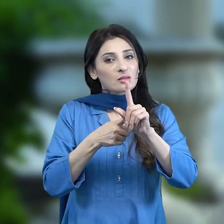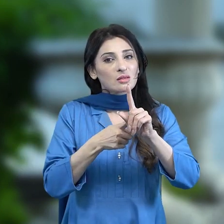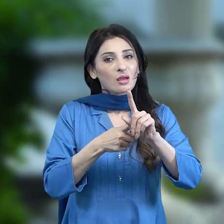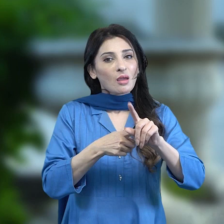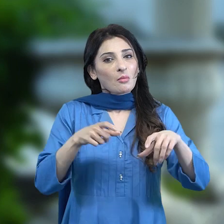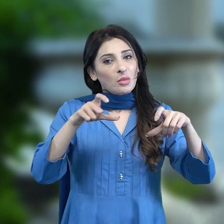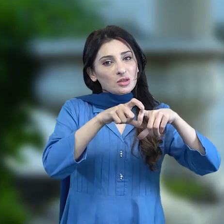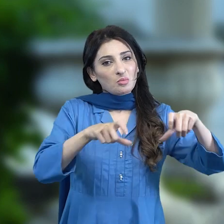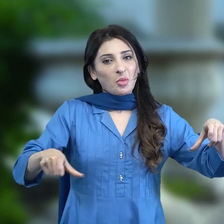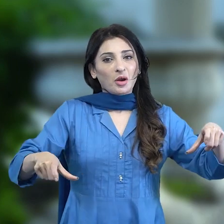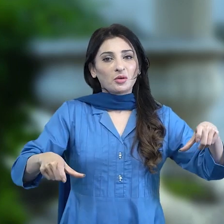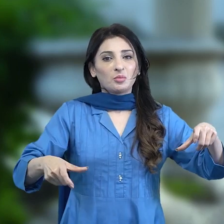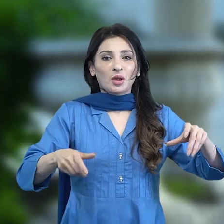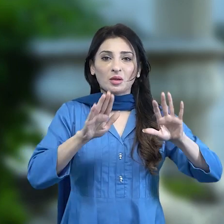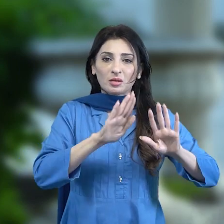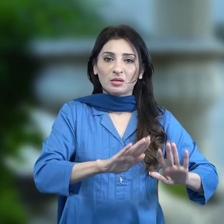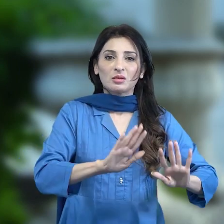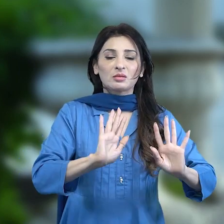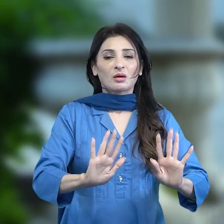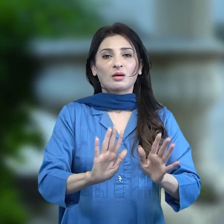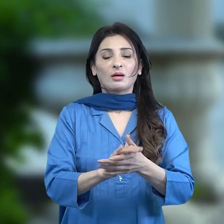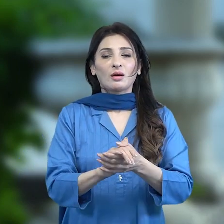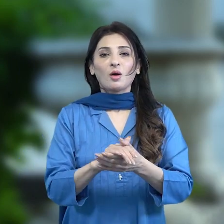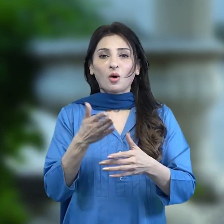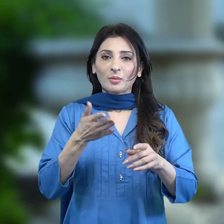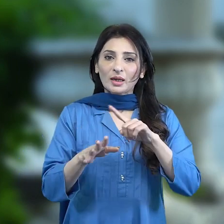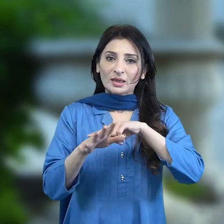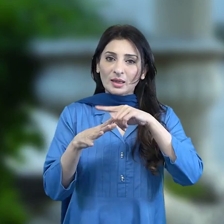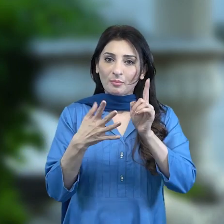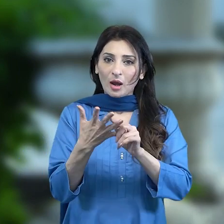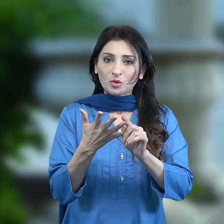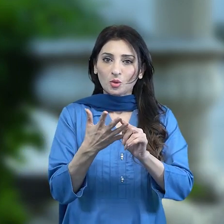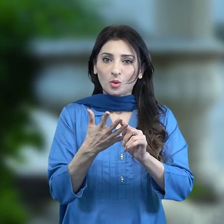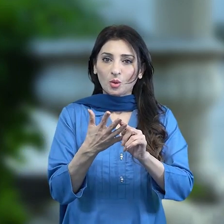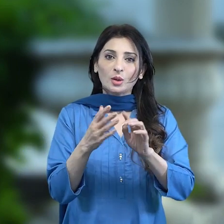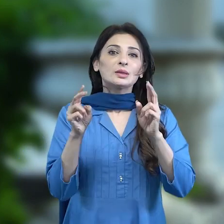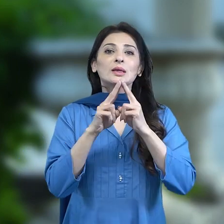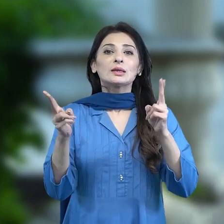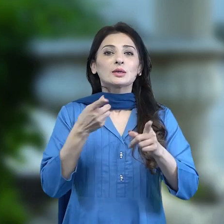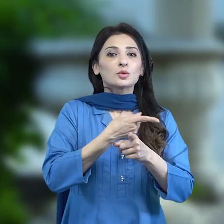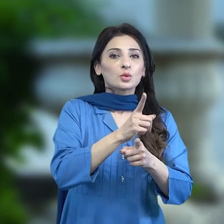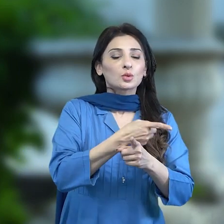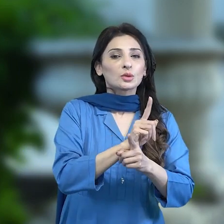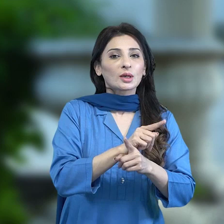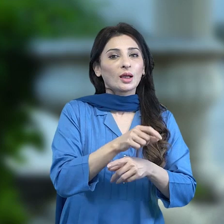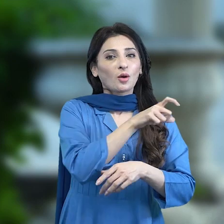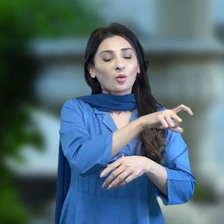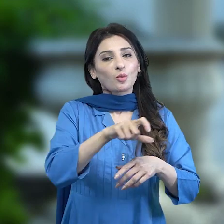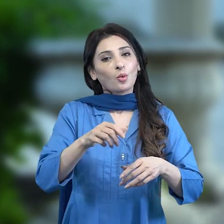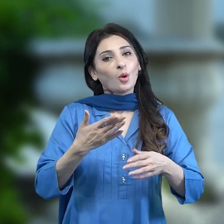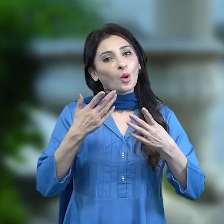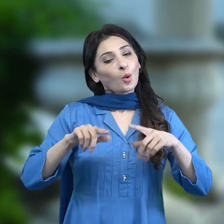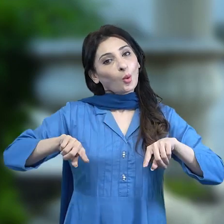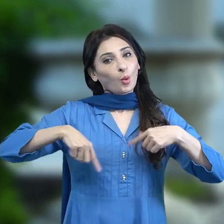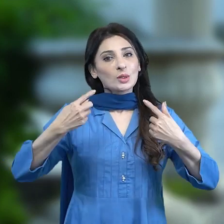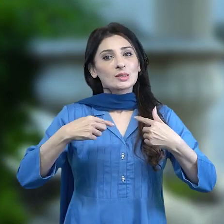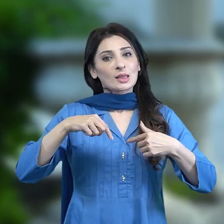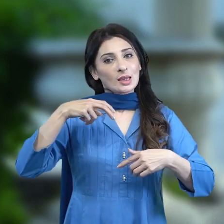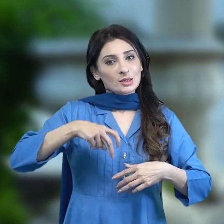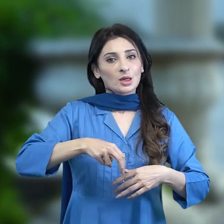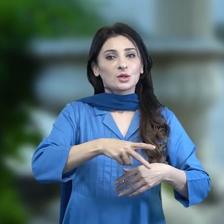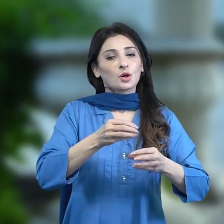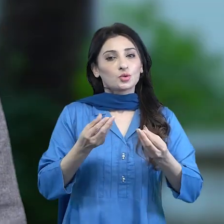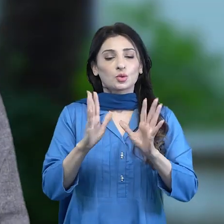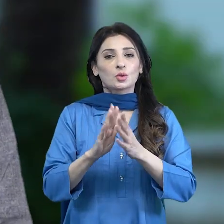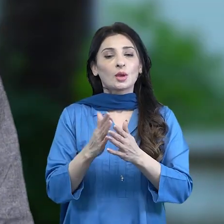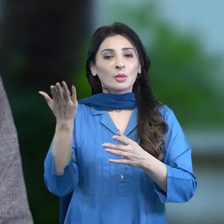लेकिन जब उसने हमें जॉइन किया और यही 5 फैक्टर्स उसके ऊपर अप्लाई किए तो अल्हम्दुलिल्लाह आज वो अपने पाँव पे चलने के काबिल